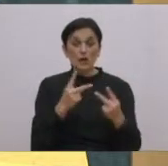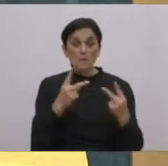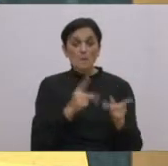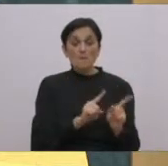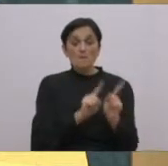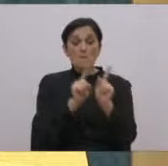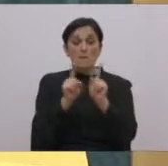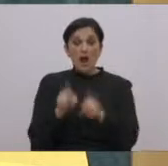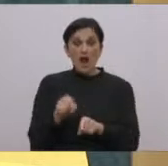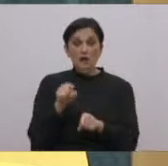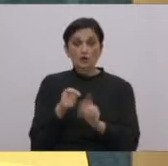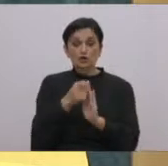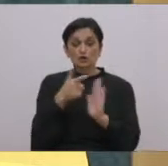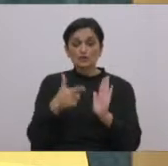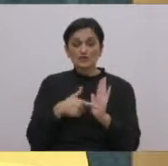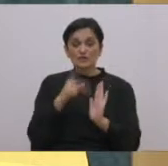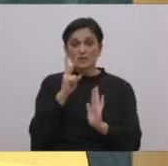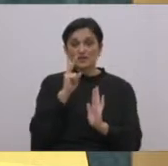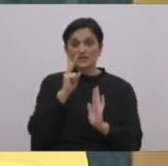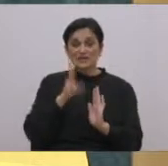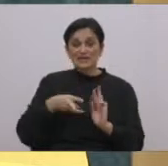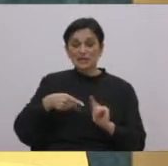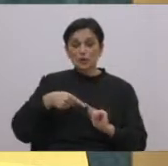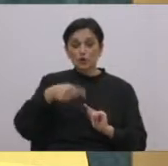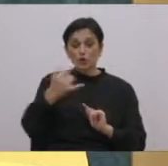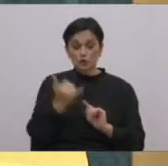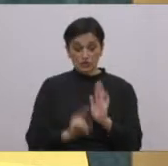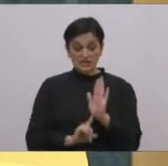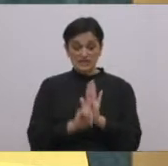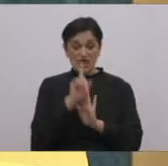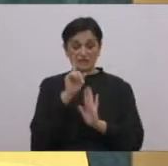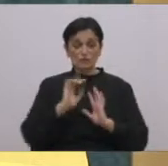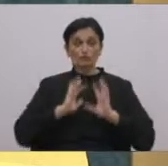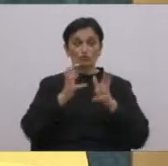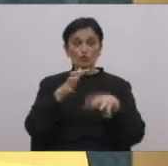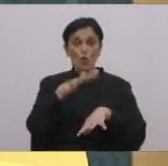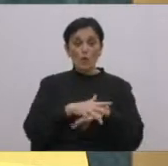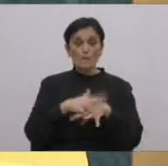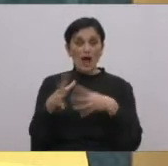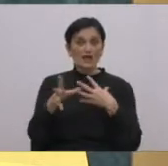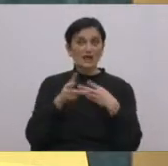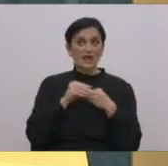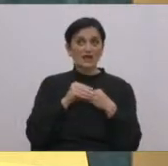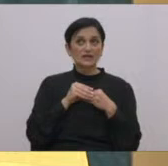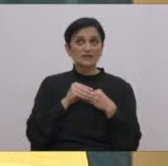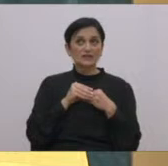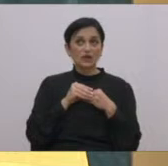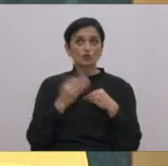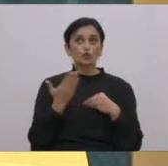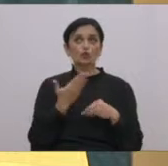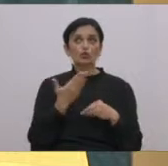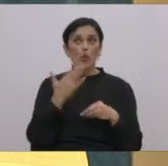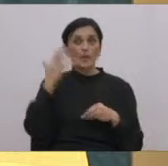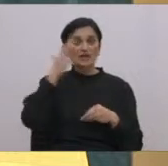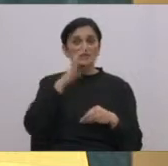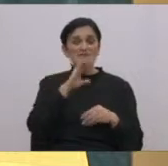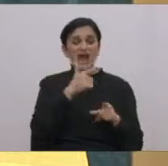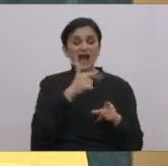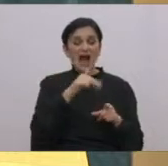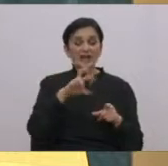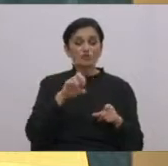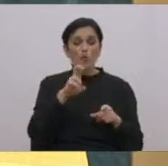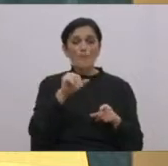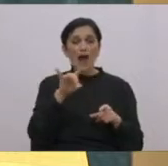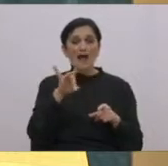paralelurat 17 kilometriani monakveti tsels da vitsqet ukve soplio bankdan ertat romelit Sagarejo Badiauris